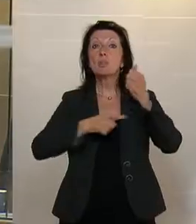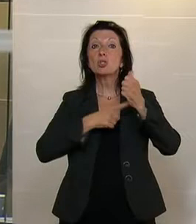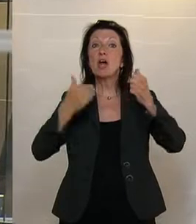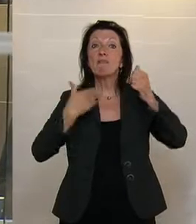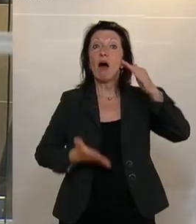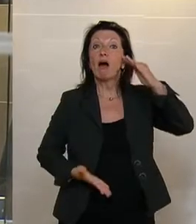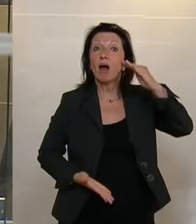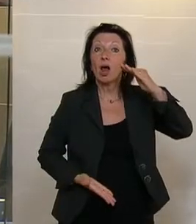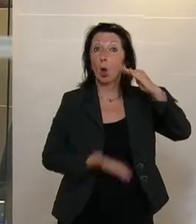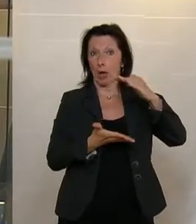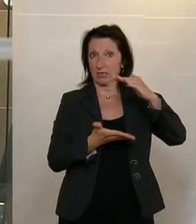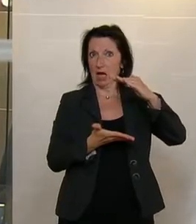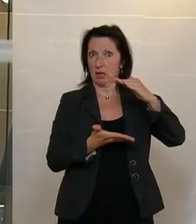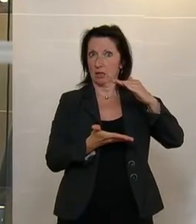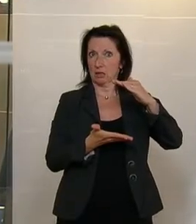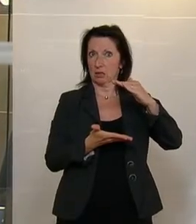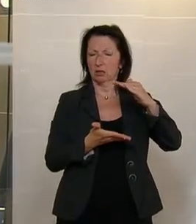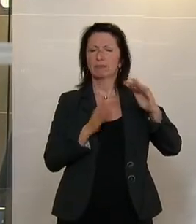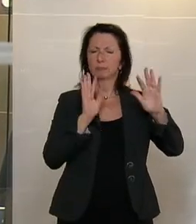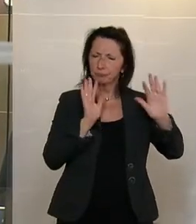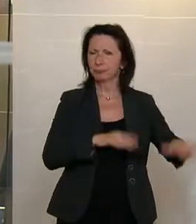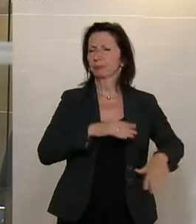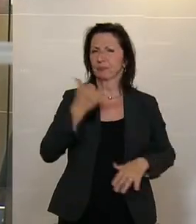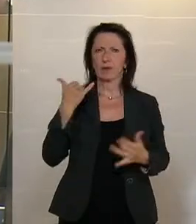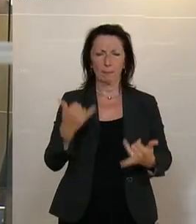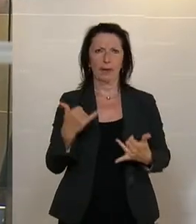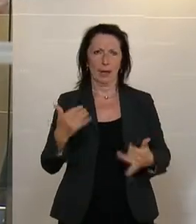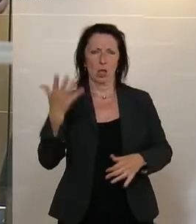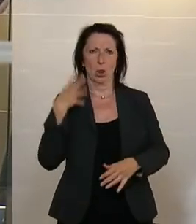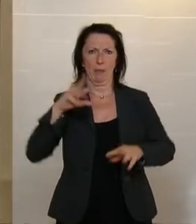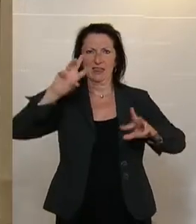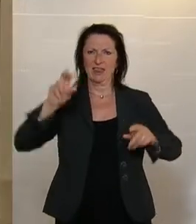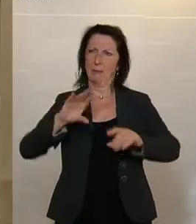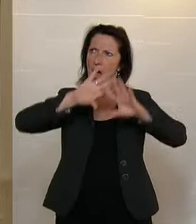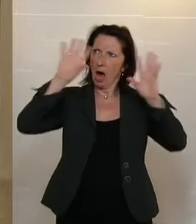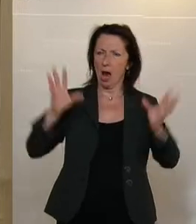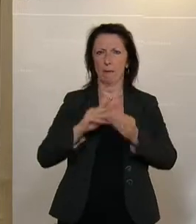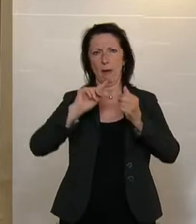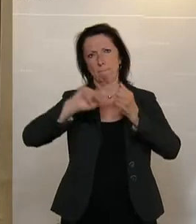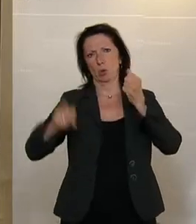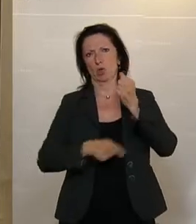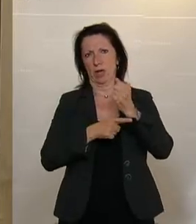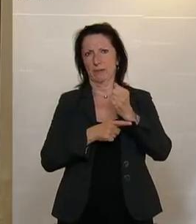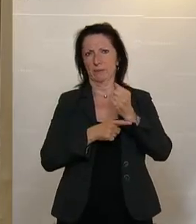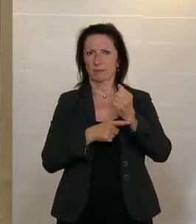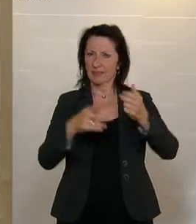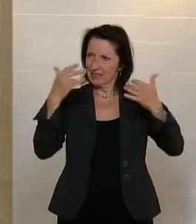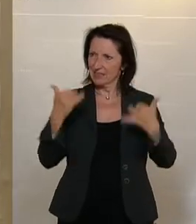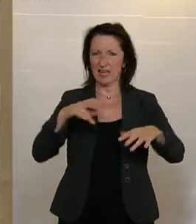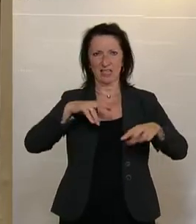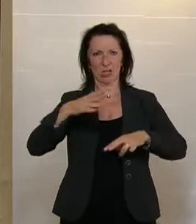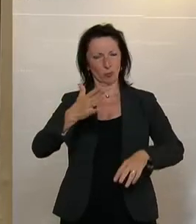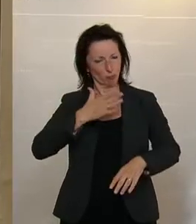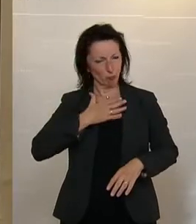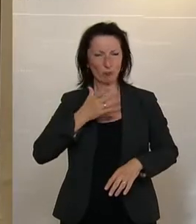Fakten. Aber jetzt nochmals zum Budget allgemein. Dieser Regierung und